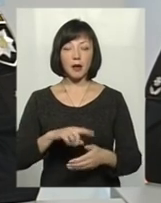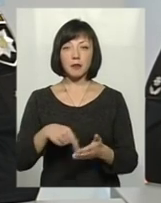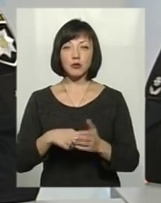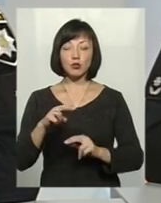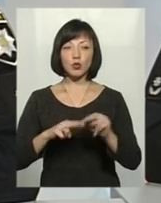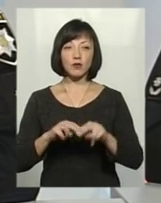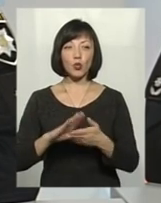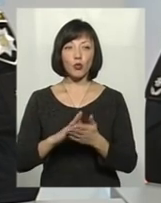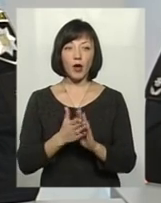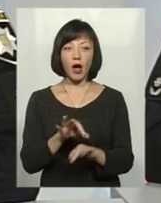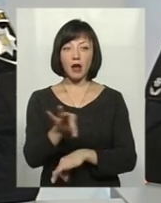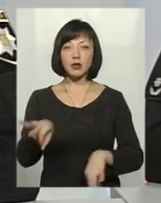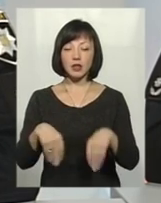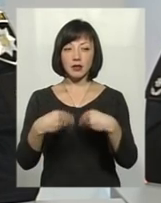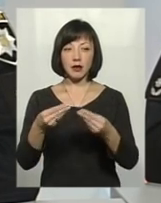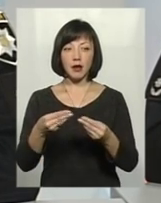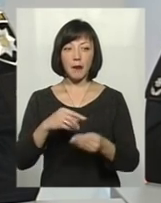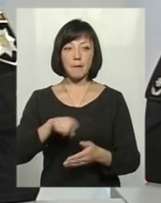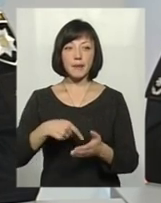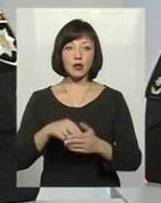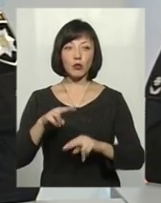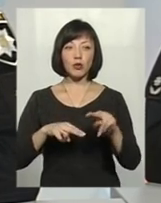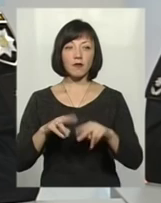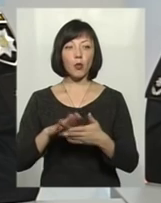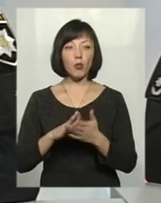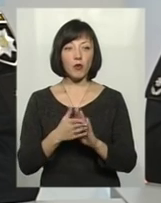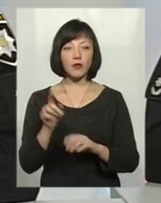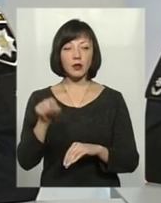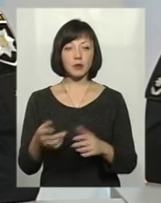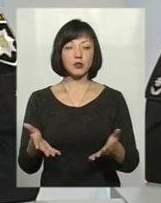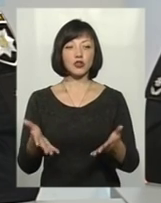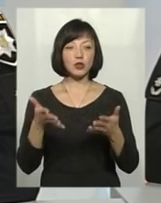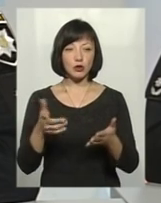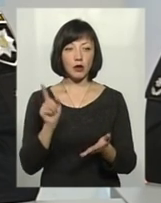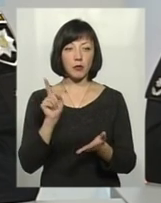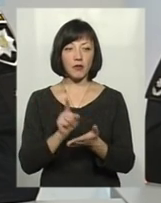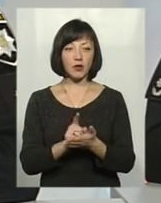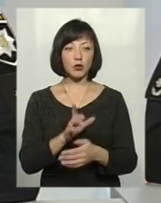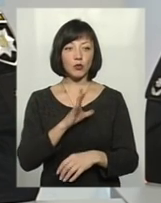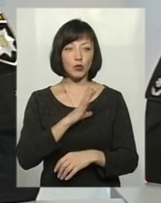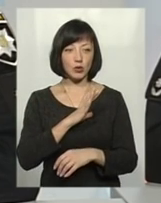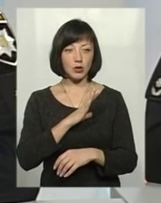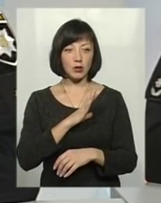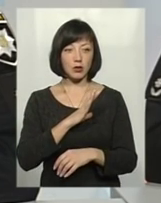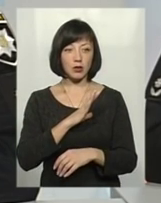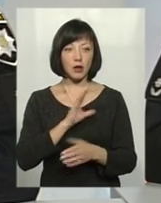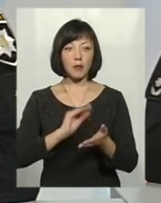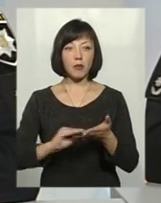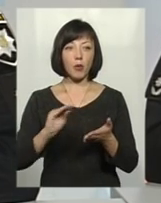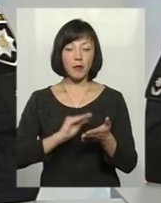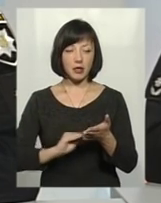умови. Архітектура видає містобудівні умови, в яких чітко повинно бути